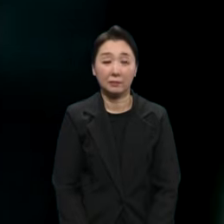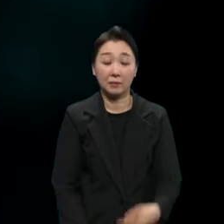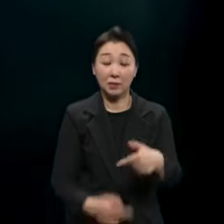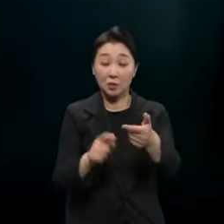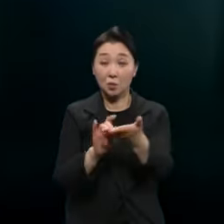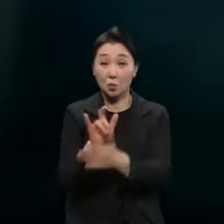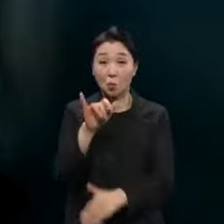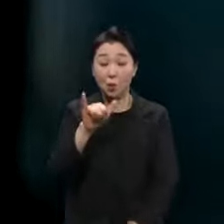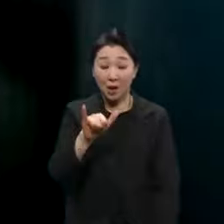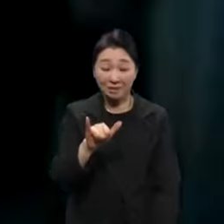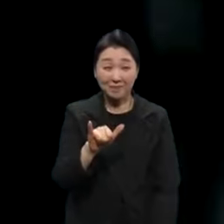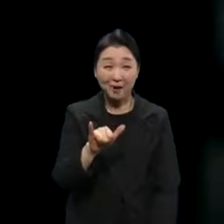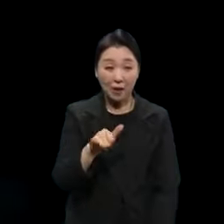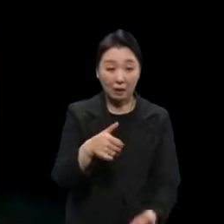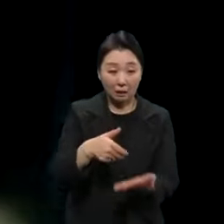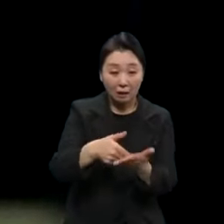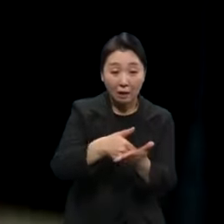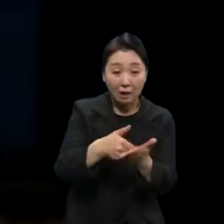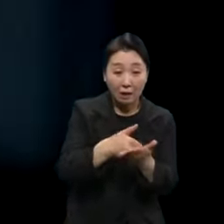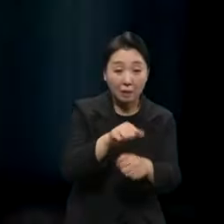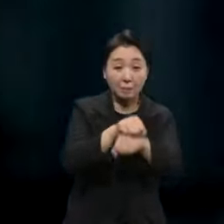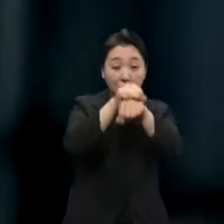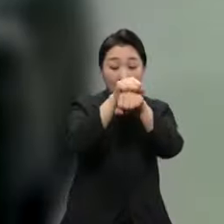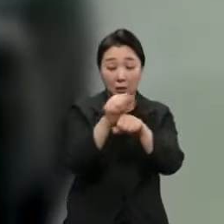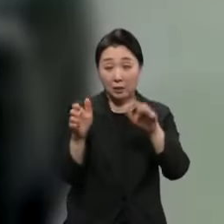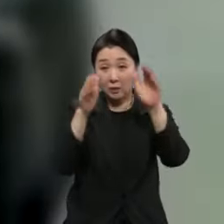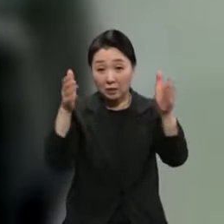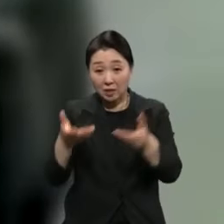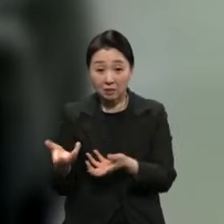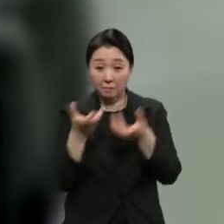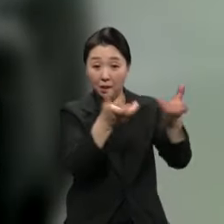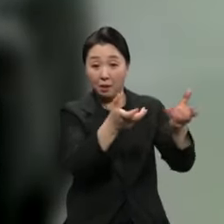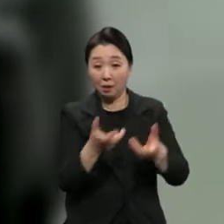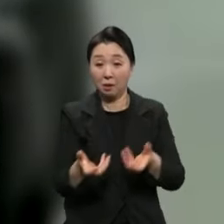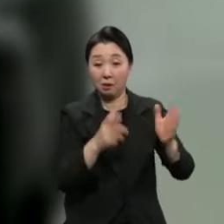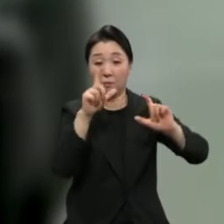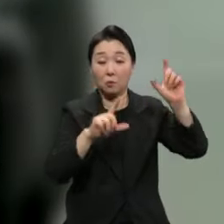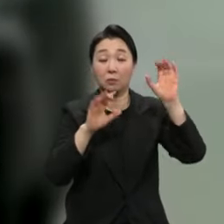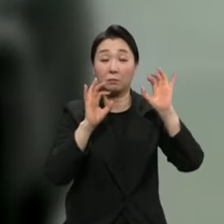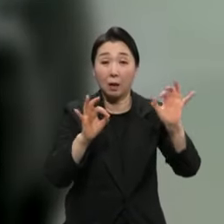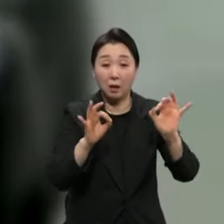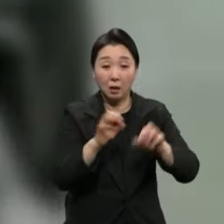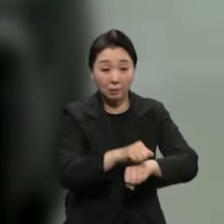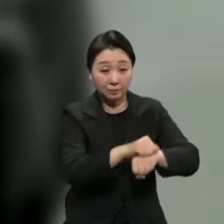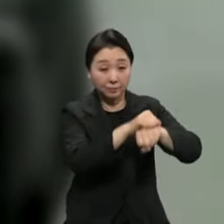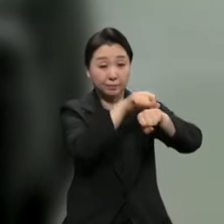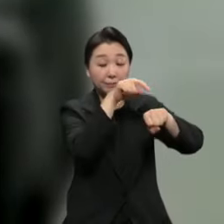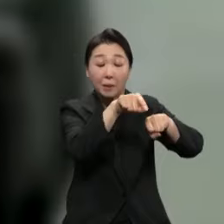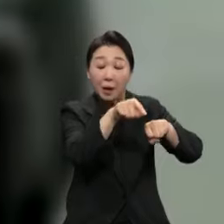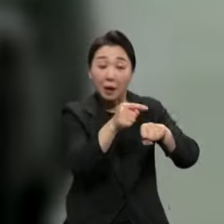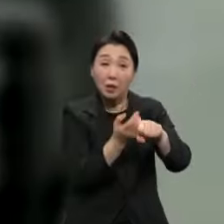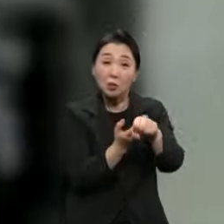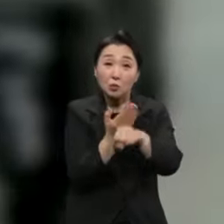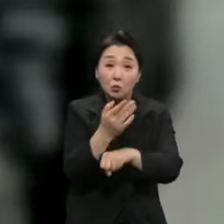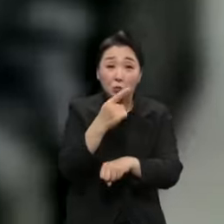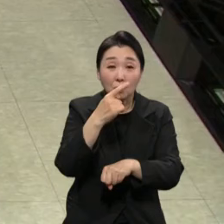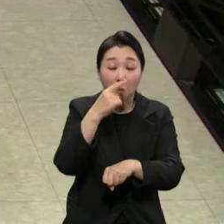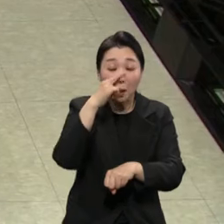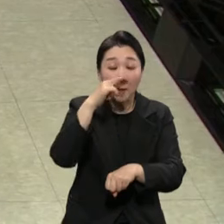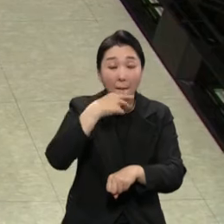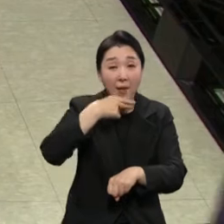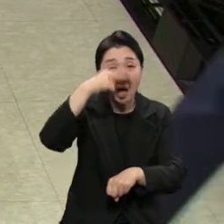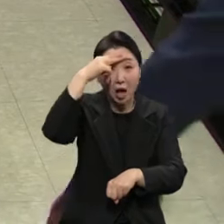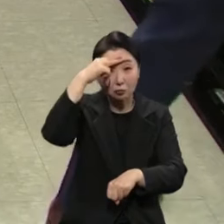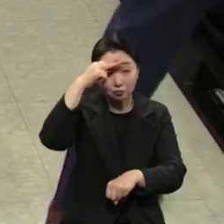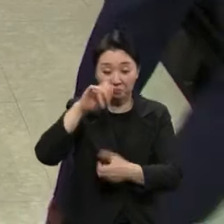인천공항 보세창고에서 한 남성이 상자를 밖으로 나릅니다. 상자들을 모아놓은 곳엔 수출용 양주라는 항공